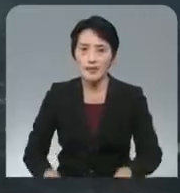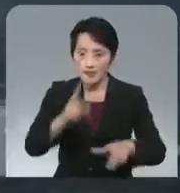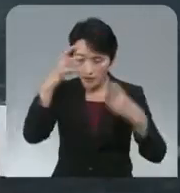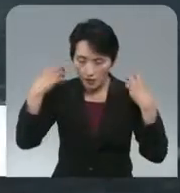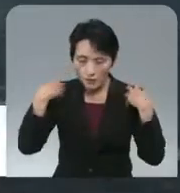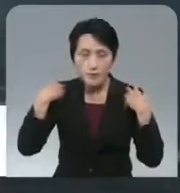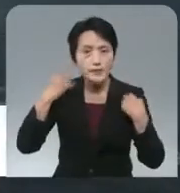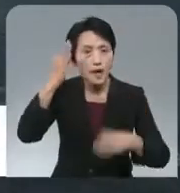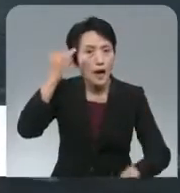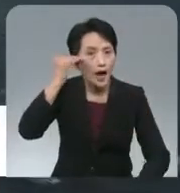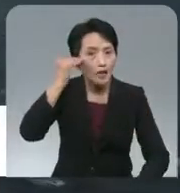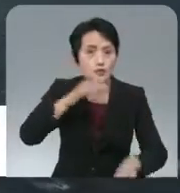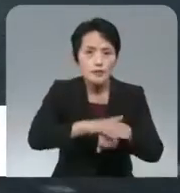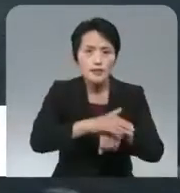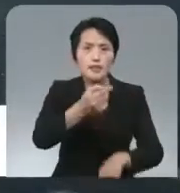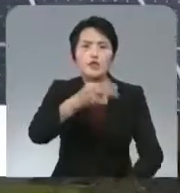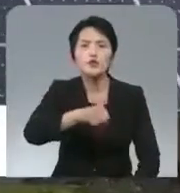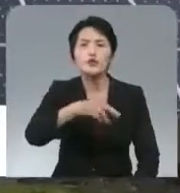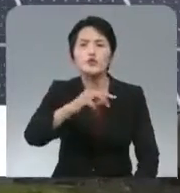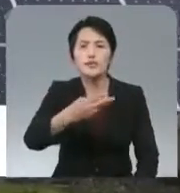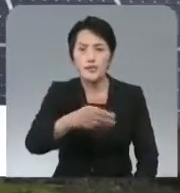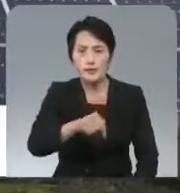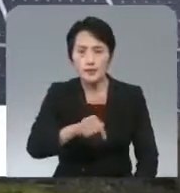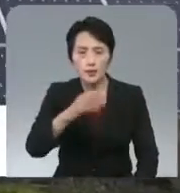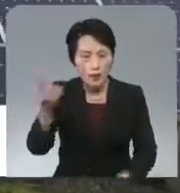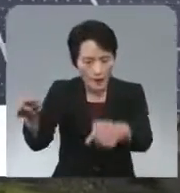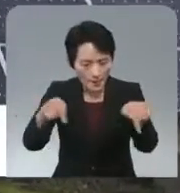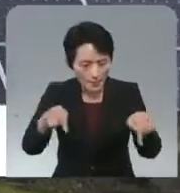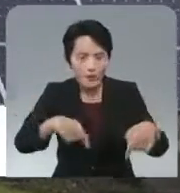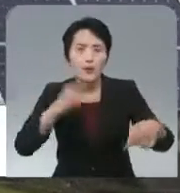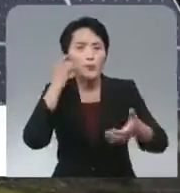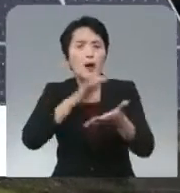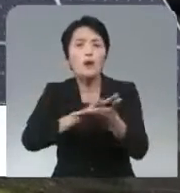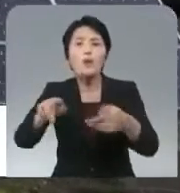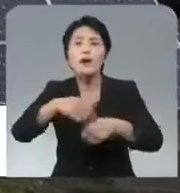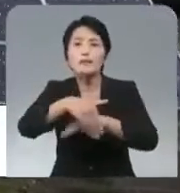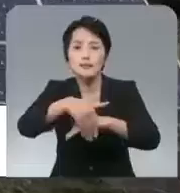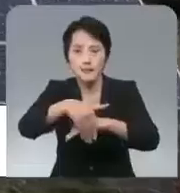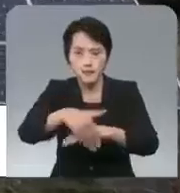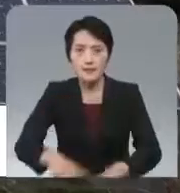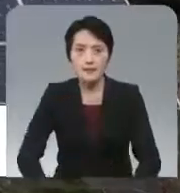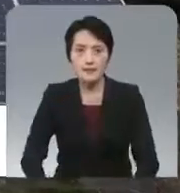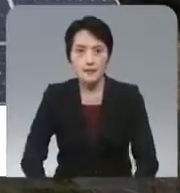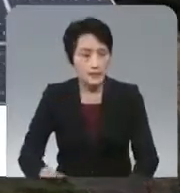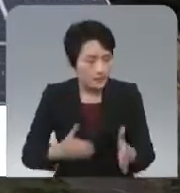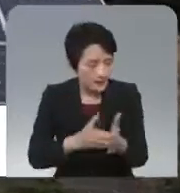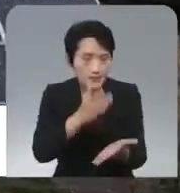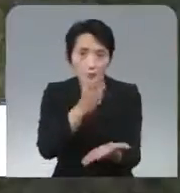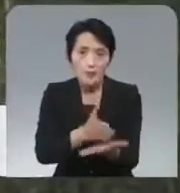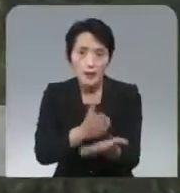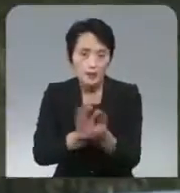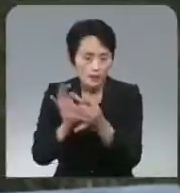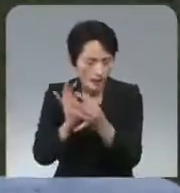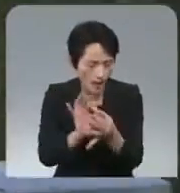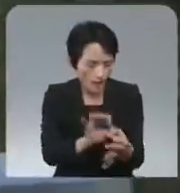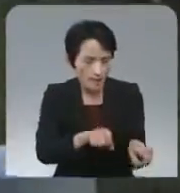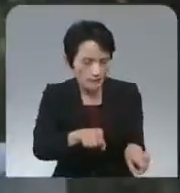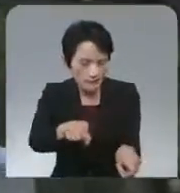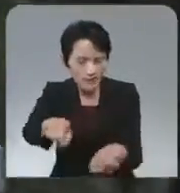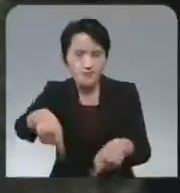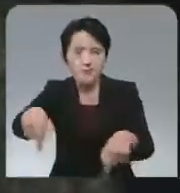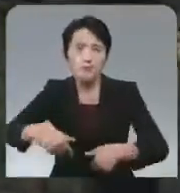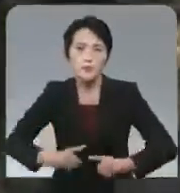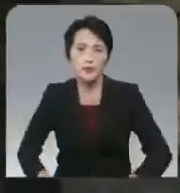强调，无论下届政府的党派如何，都应延续韩国版新政、碳中和、韩半岛和平政